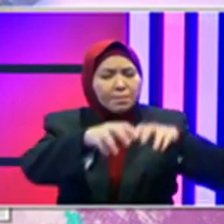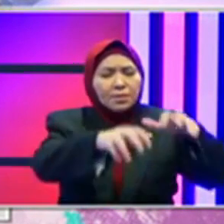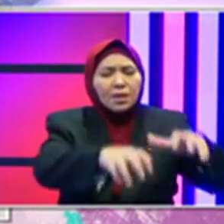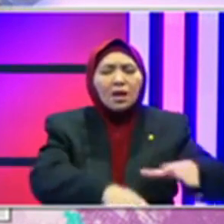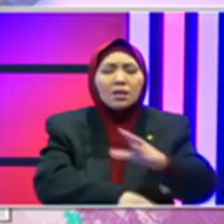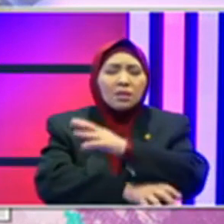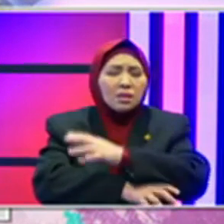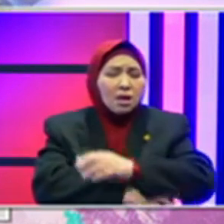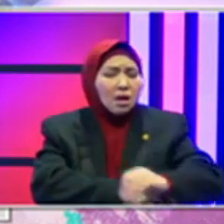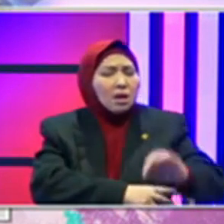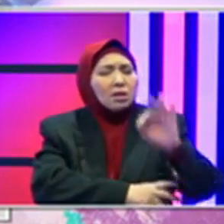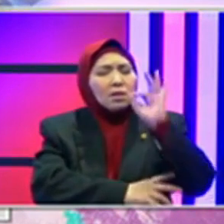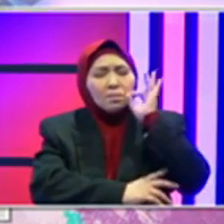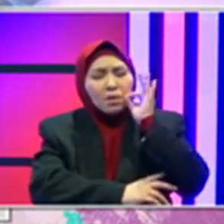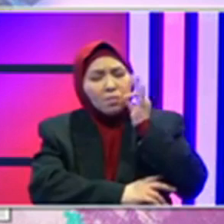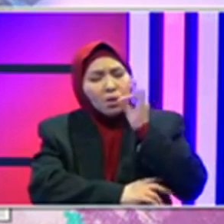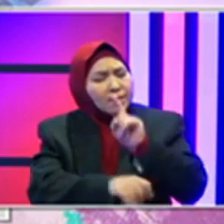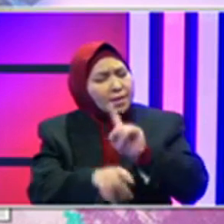ماء